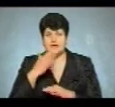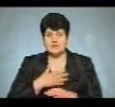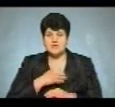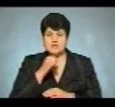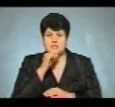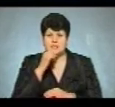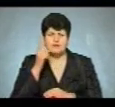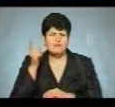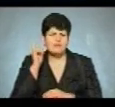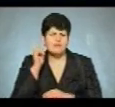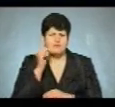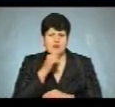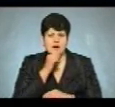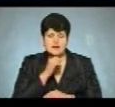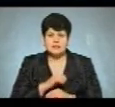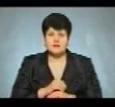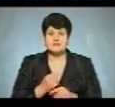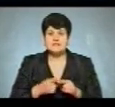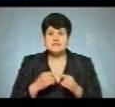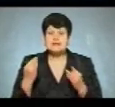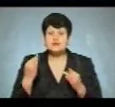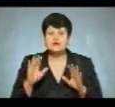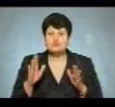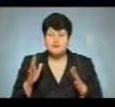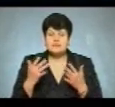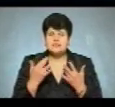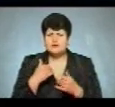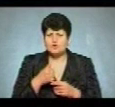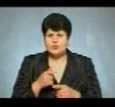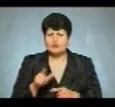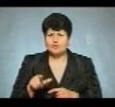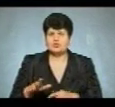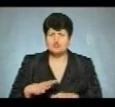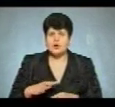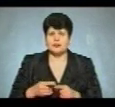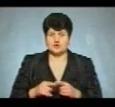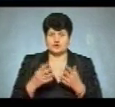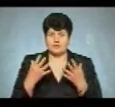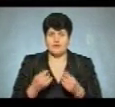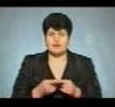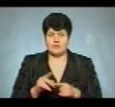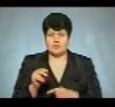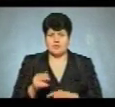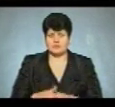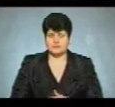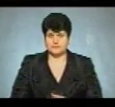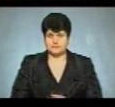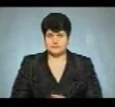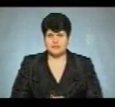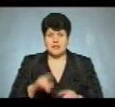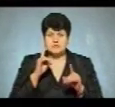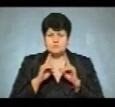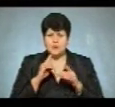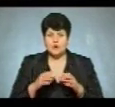дідів, прадідів. Це ж історичний момент, стільки років люди чекали цього дня, цієї дати. Збори